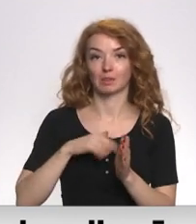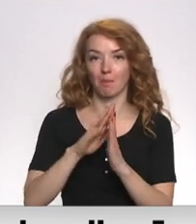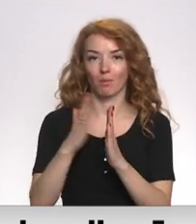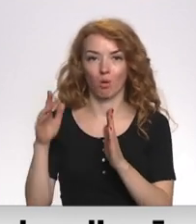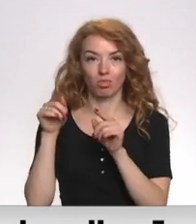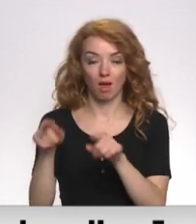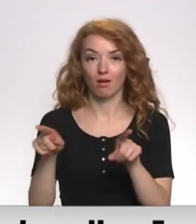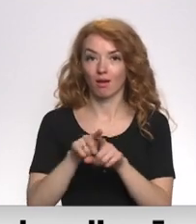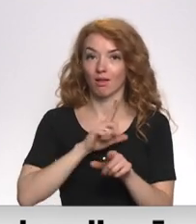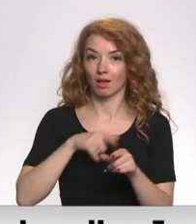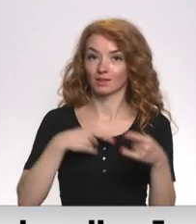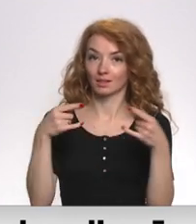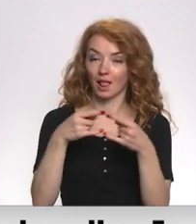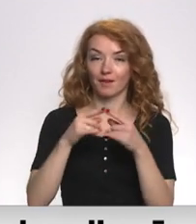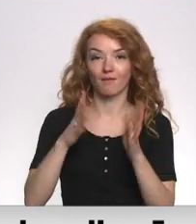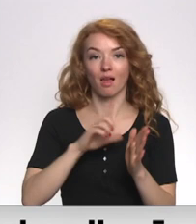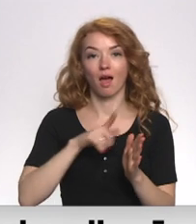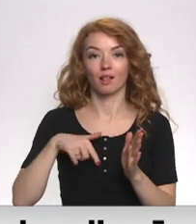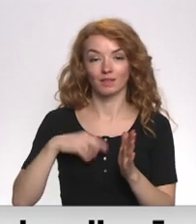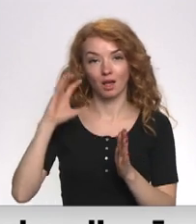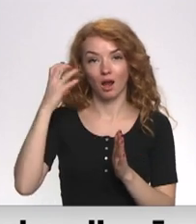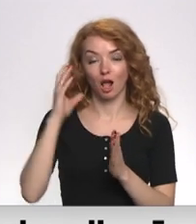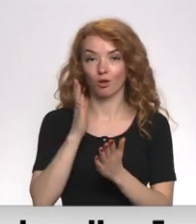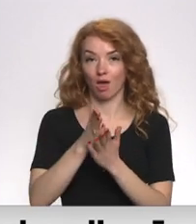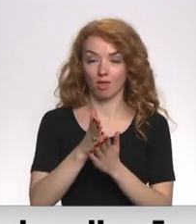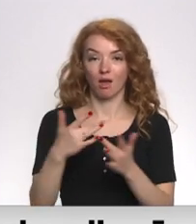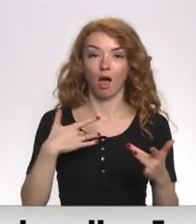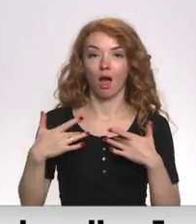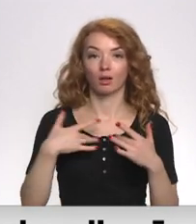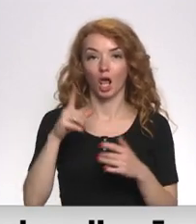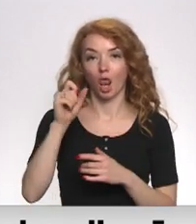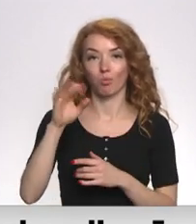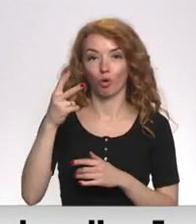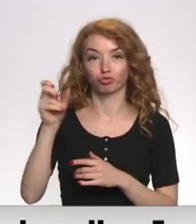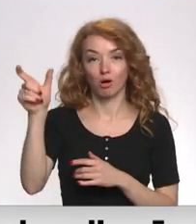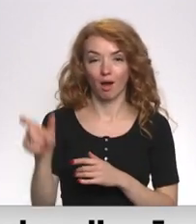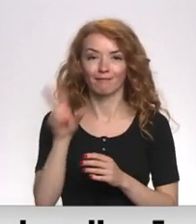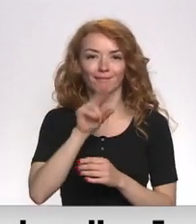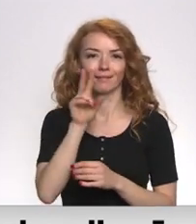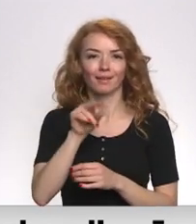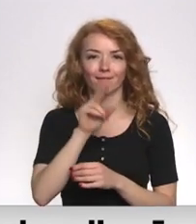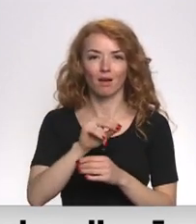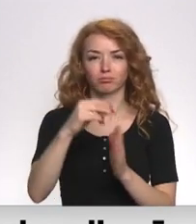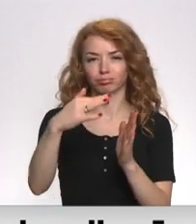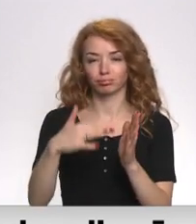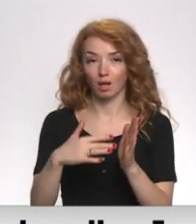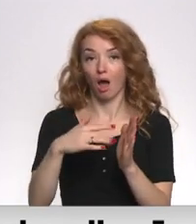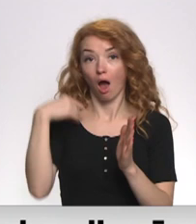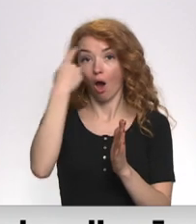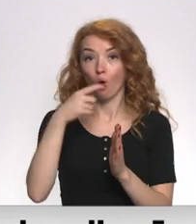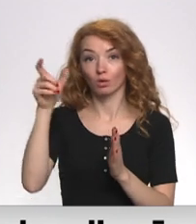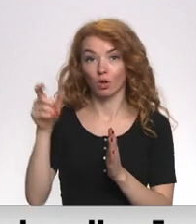arī Latvijas televīzijas vai Latvijas radio ēterā, aktieris Gerts Lapoška diktē tekstu, kura autors šogad ir rakstnieks